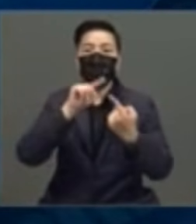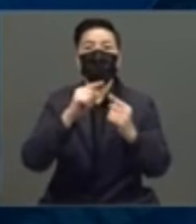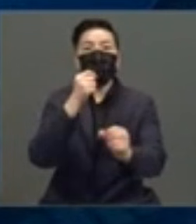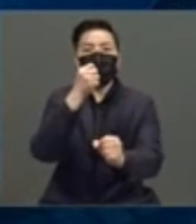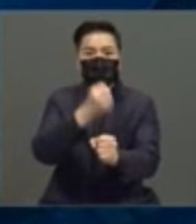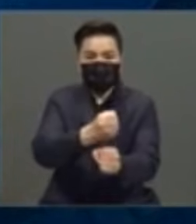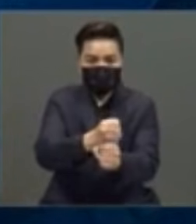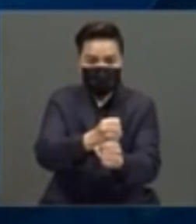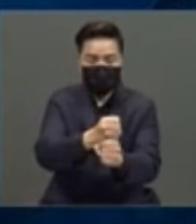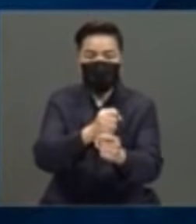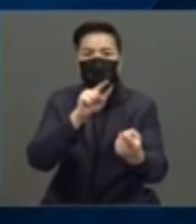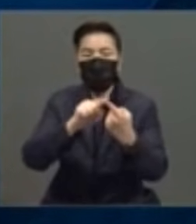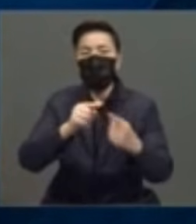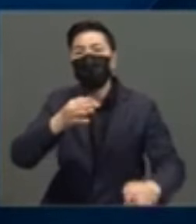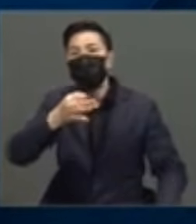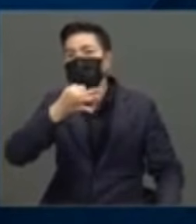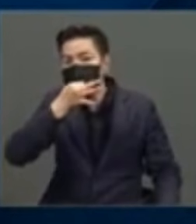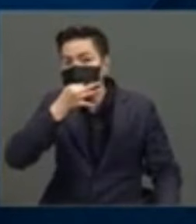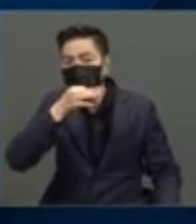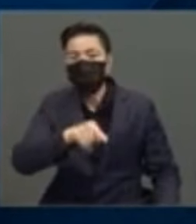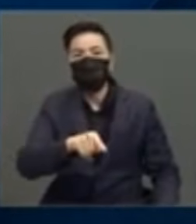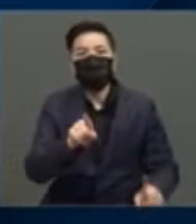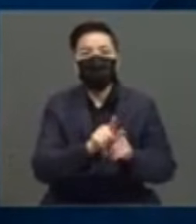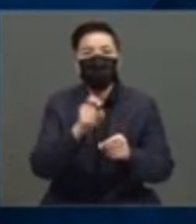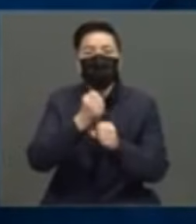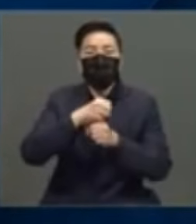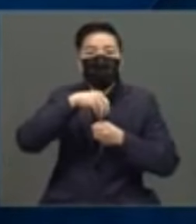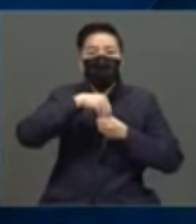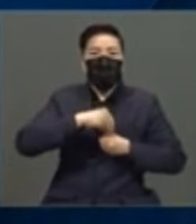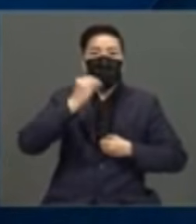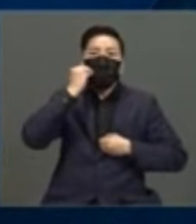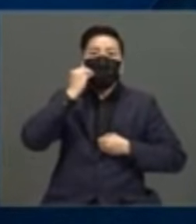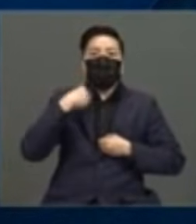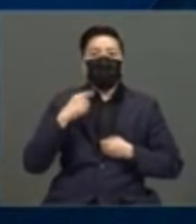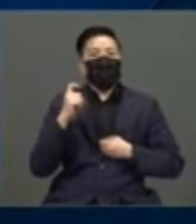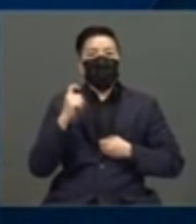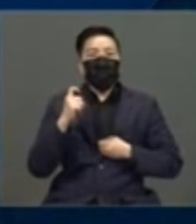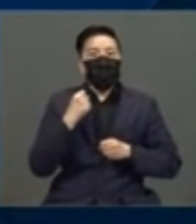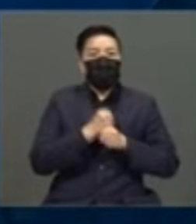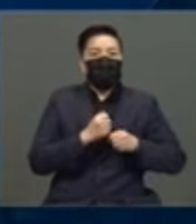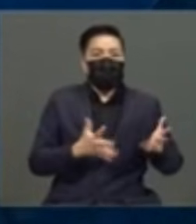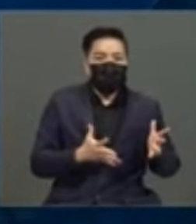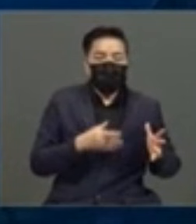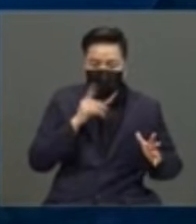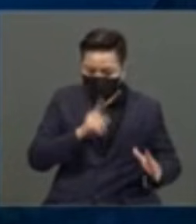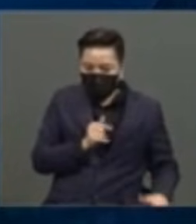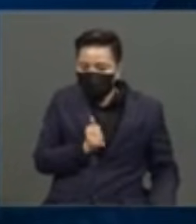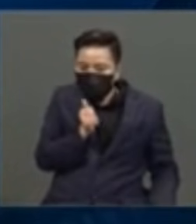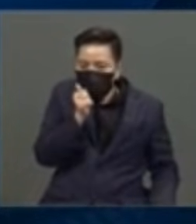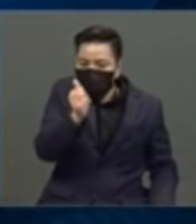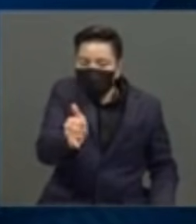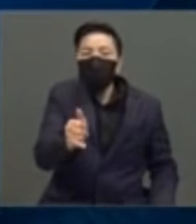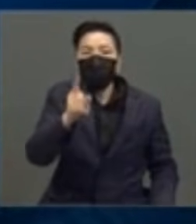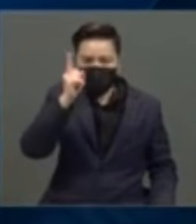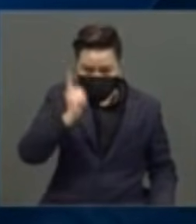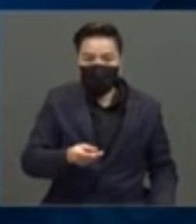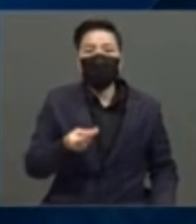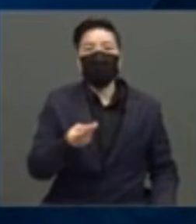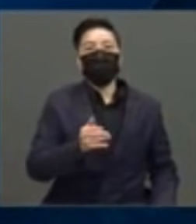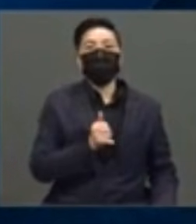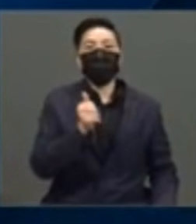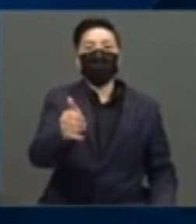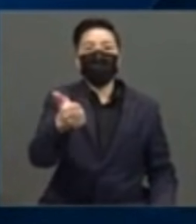หรือประกอบอาชีพที่ไม่สามารถปฏิบัติงานนอกสถานที่ตั้งหรือ work from home ได้ท่านจะเห็น